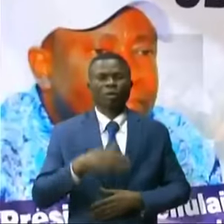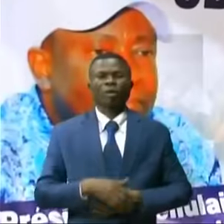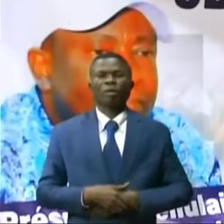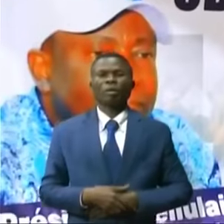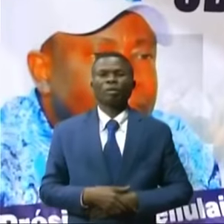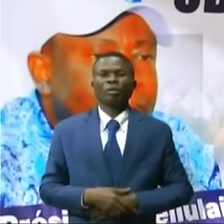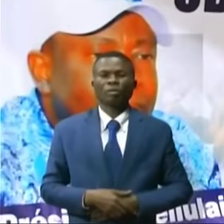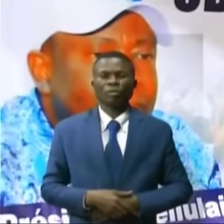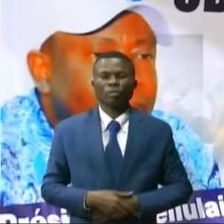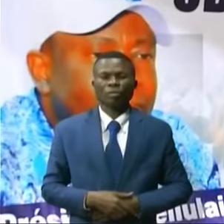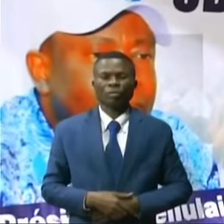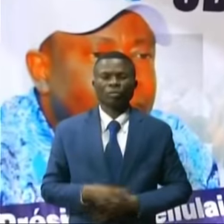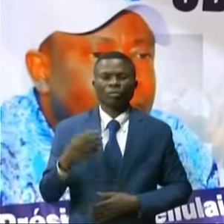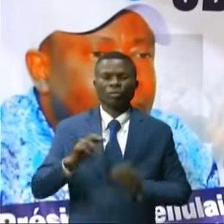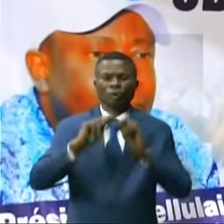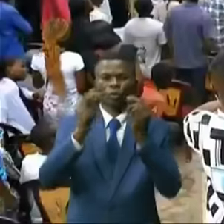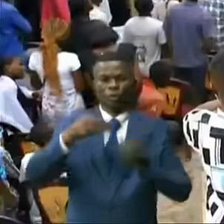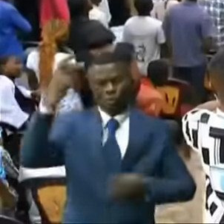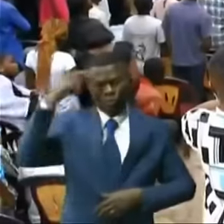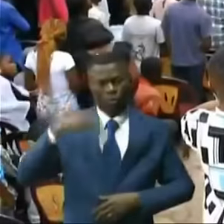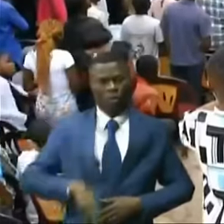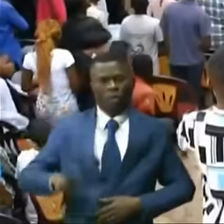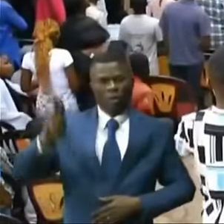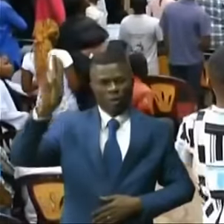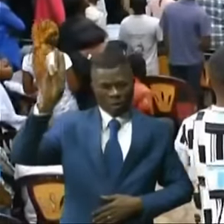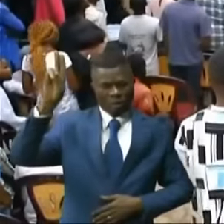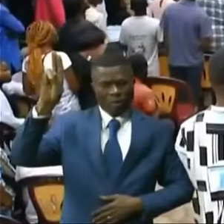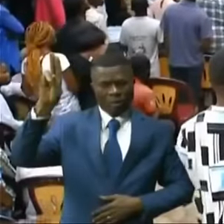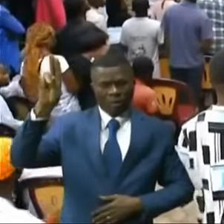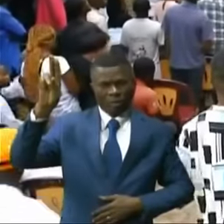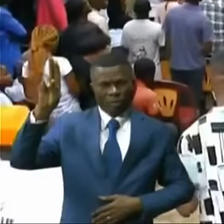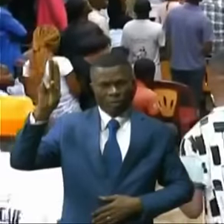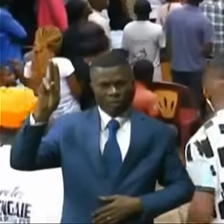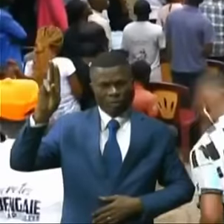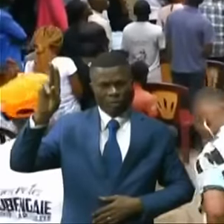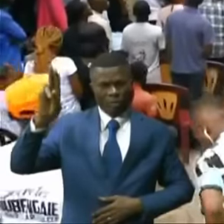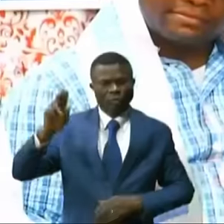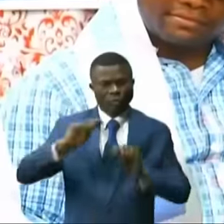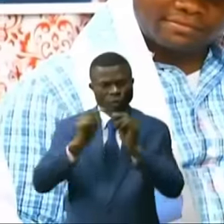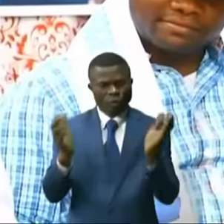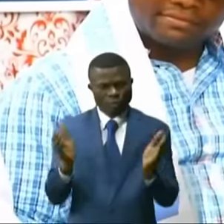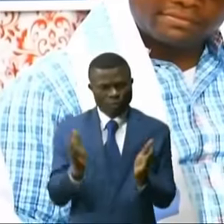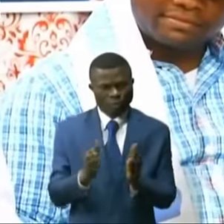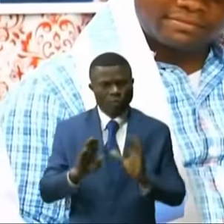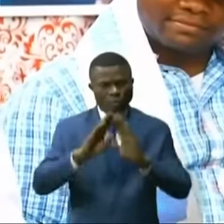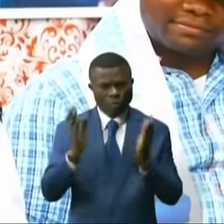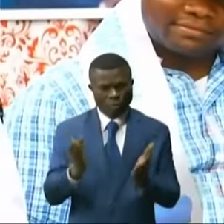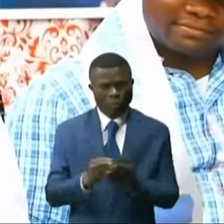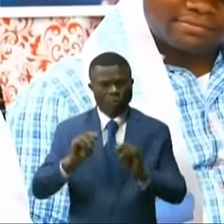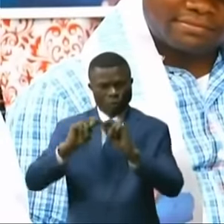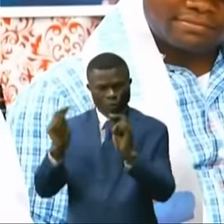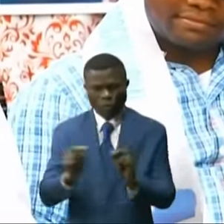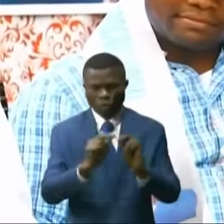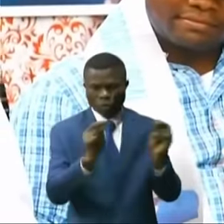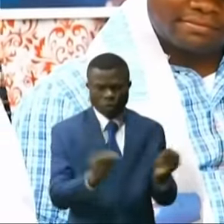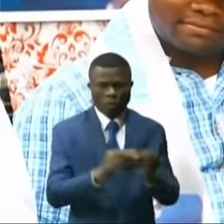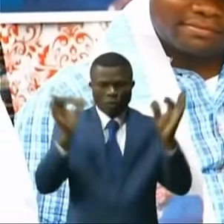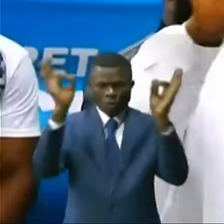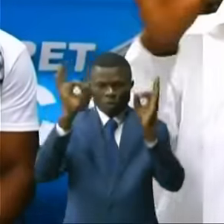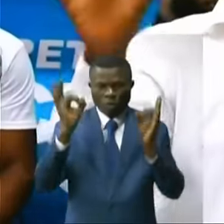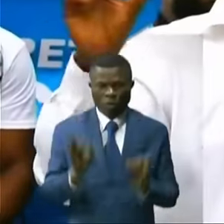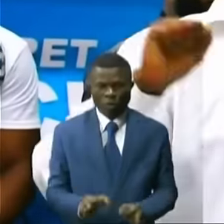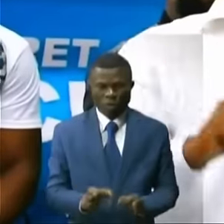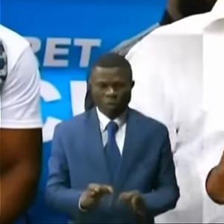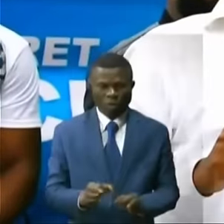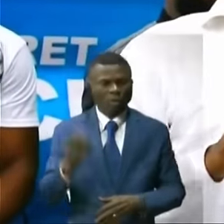l'UDPS dans l'infiniment grand l'UDPS dans l'infiniment petit toutes les cellules et fédérations sont